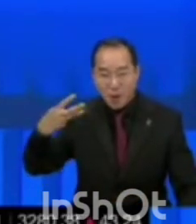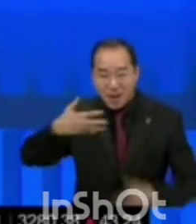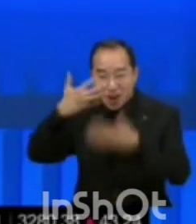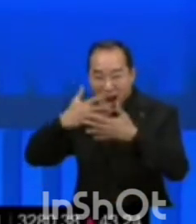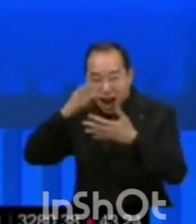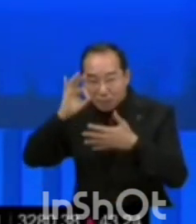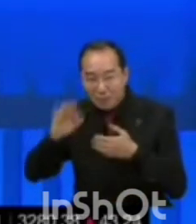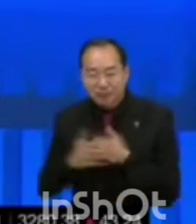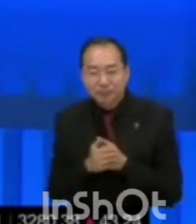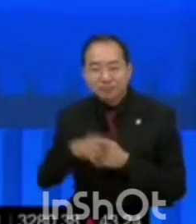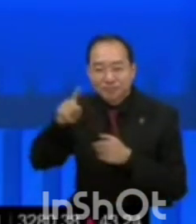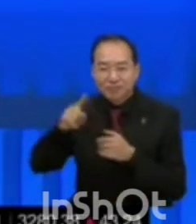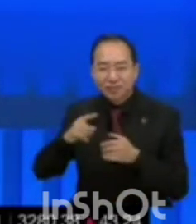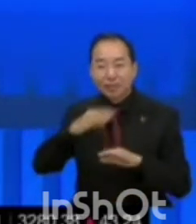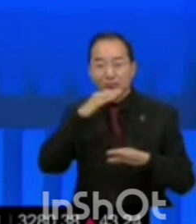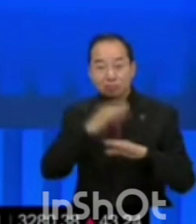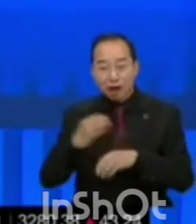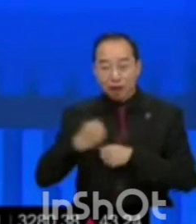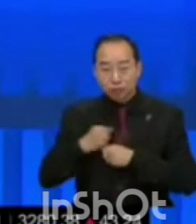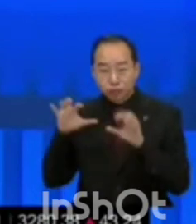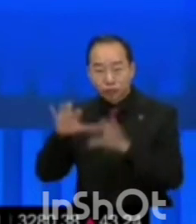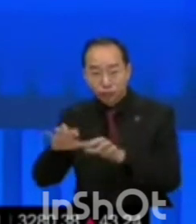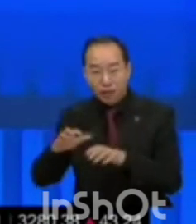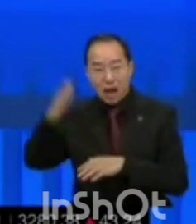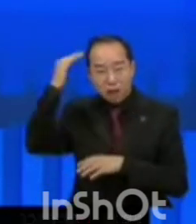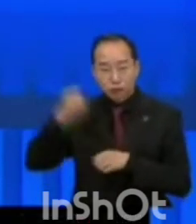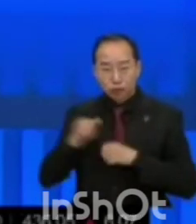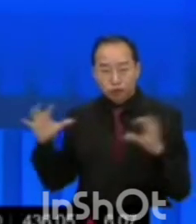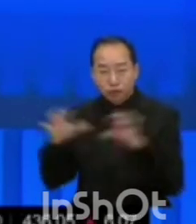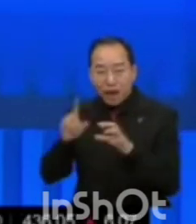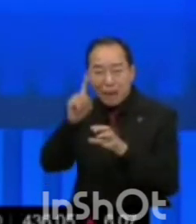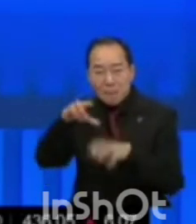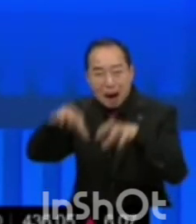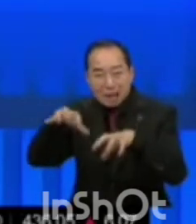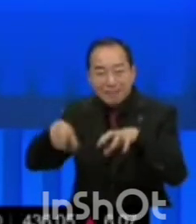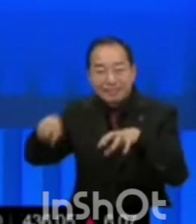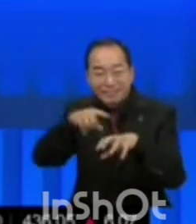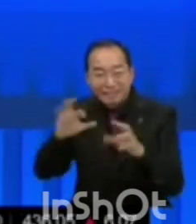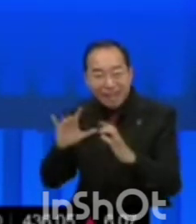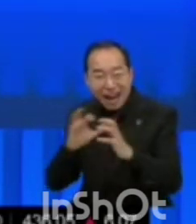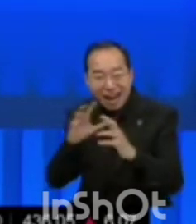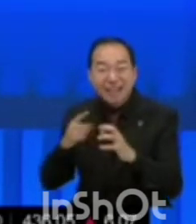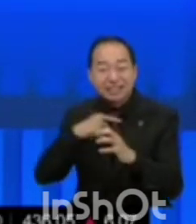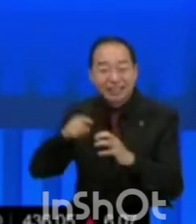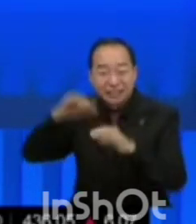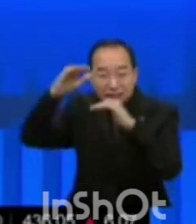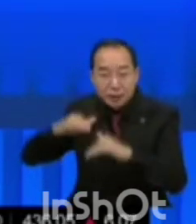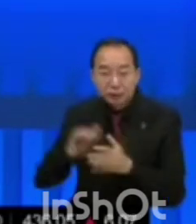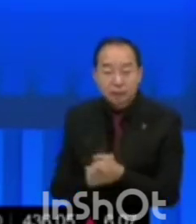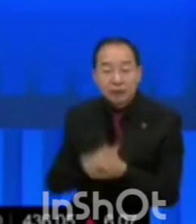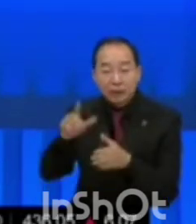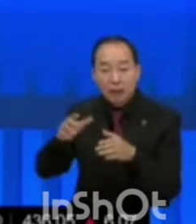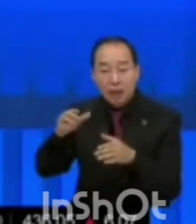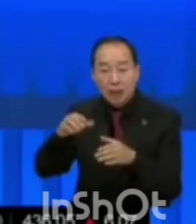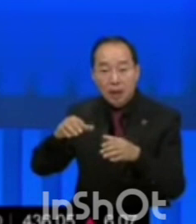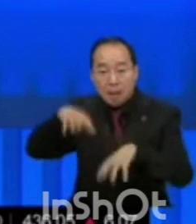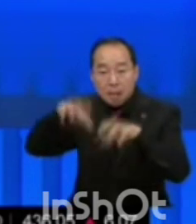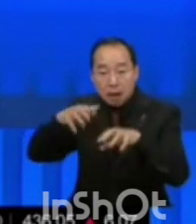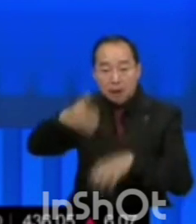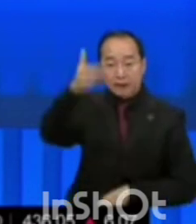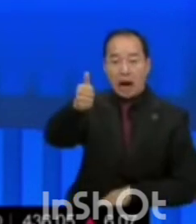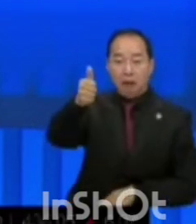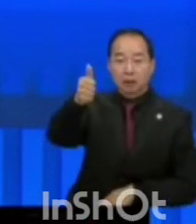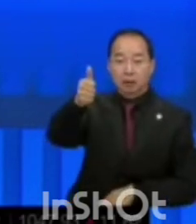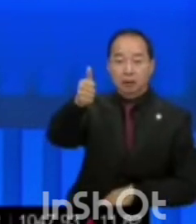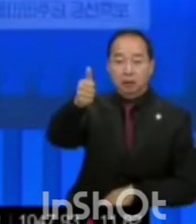마을 이장에게 묻습니다. 왜 이리 인기가 좋습니까? 그때 이장이 뭘 많이 먹여야지요. 즉